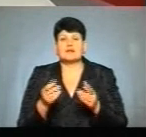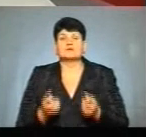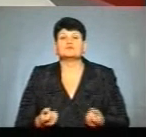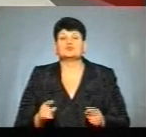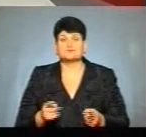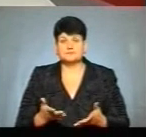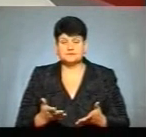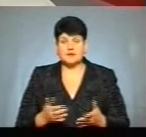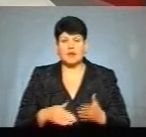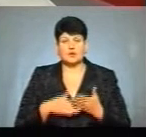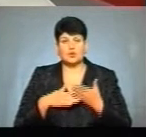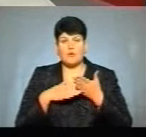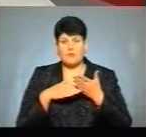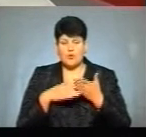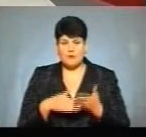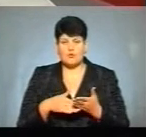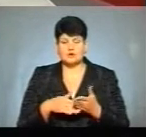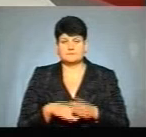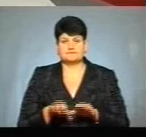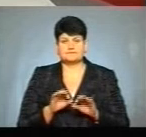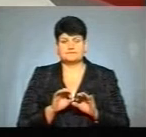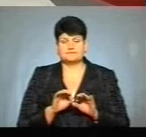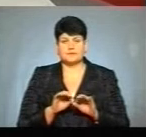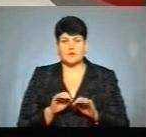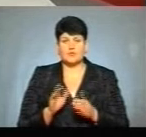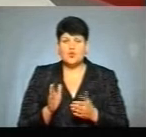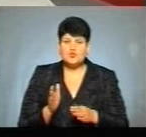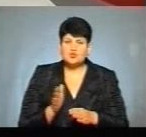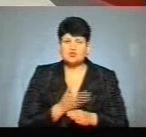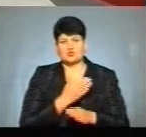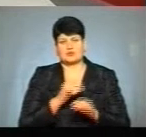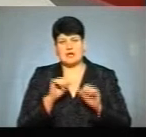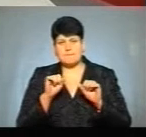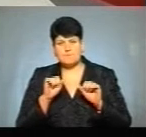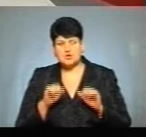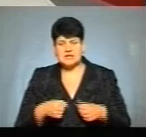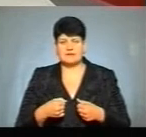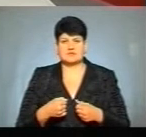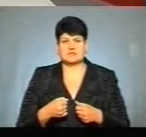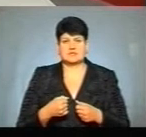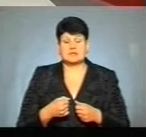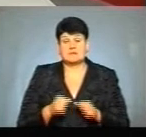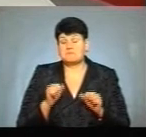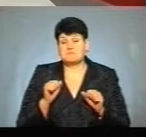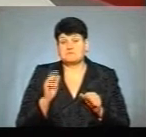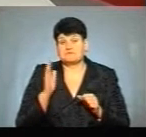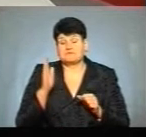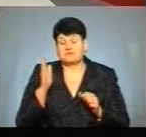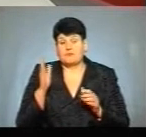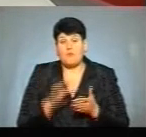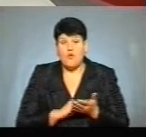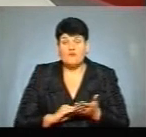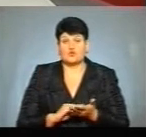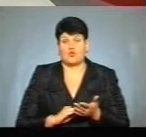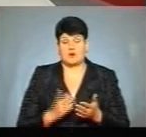І допоможе профілактично усунути можливості, взагалі потенційні можливості